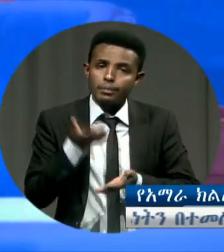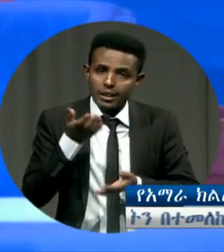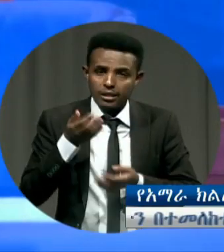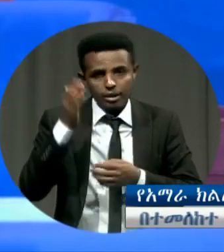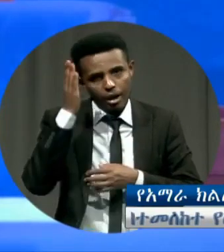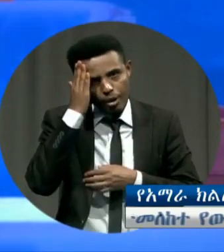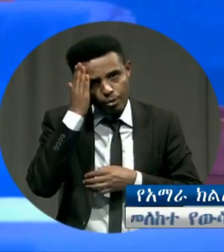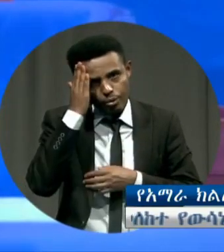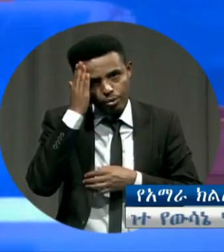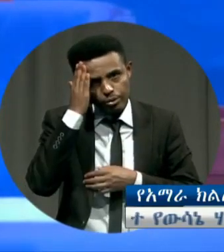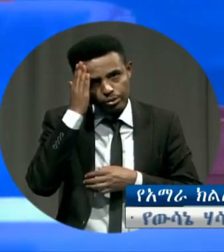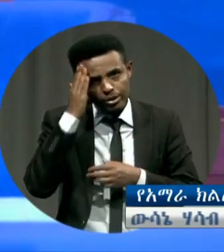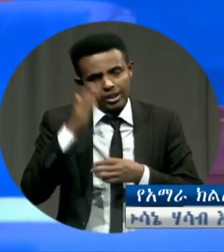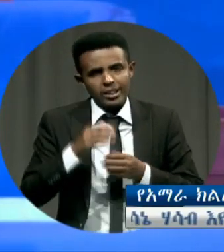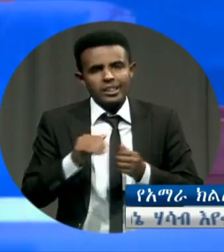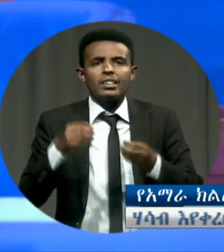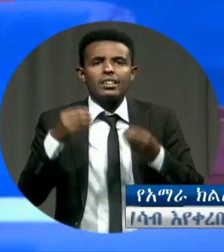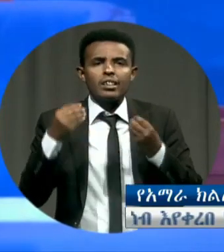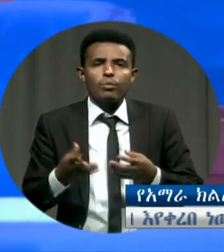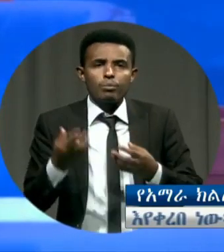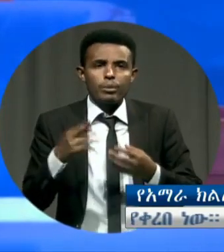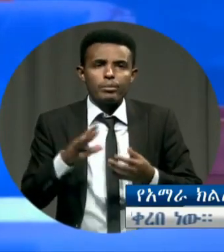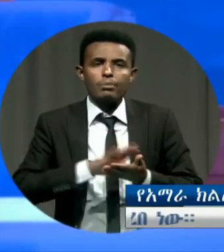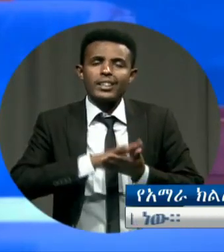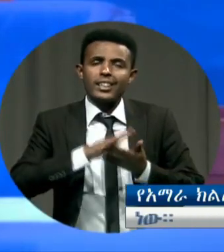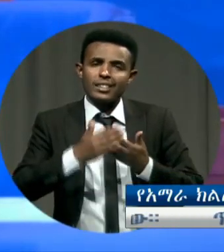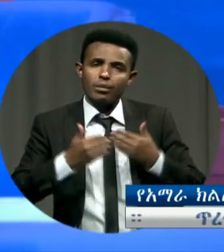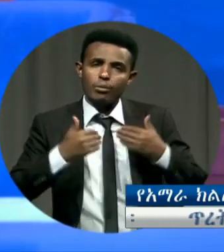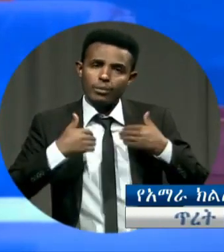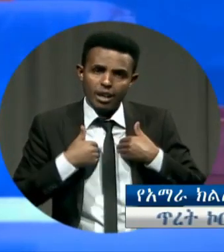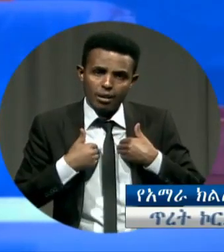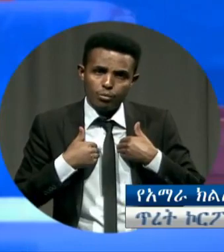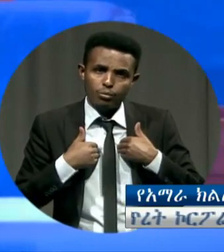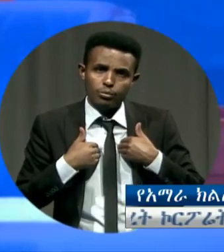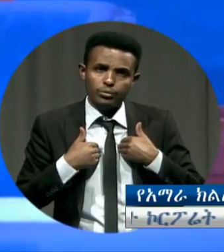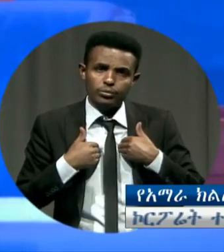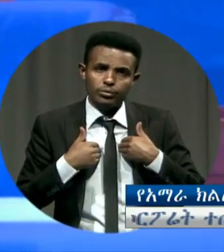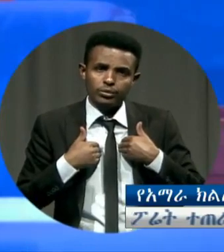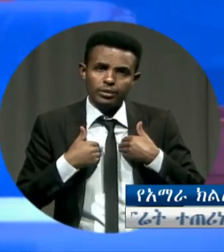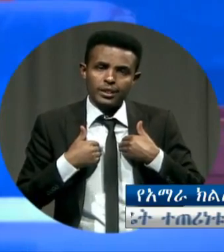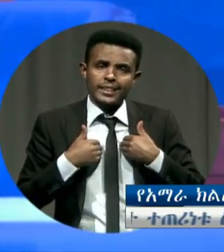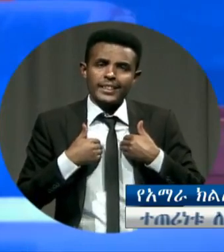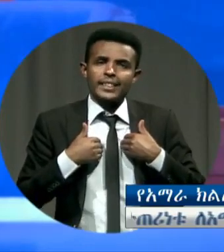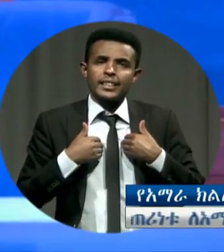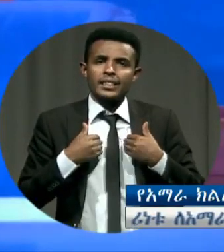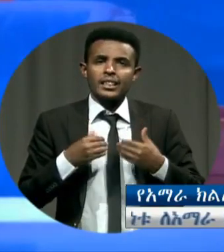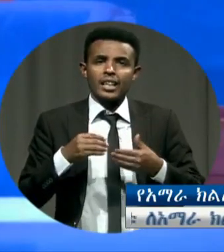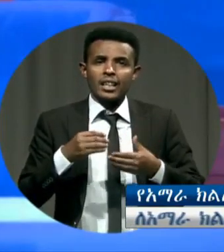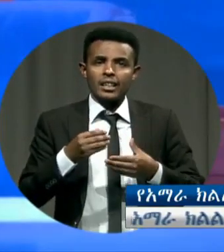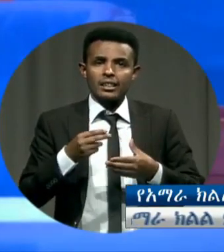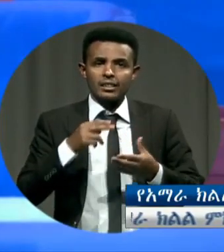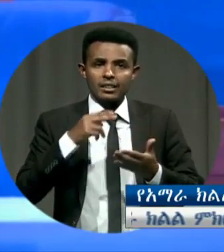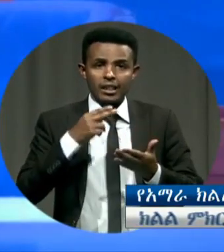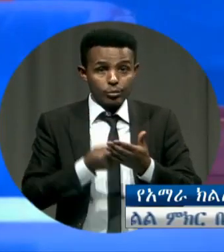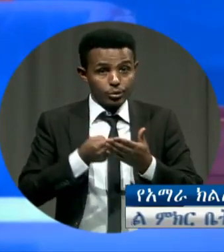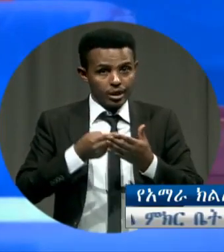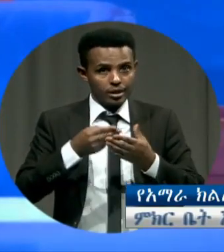አውቆ የጠፉም ወይም የከሰሩም ካሉ ማለት ነው ሰነዱ ጋር ከያይዞ መቅረብ